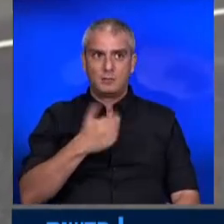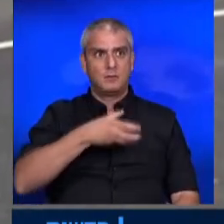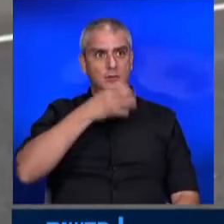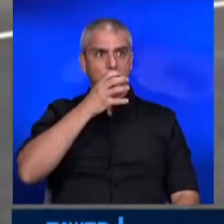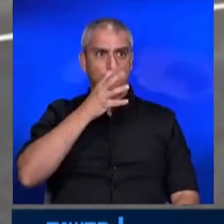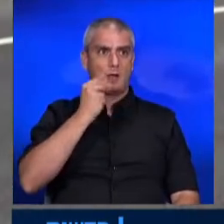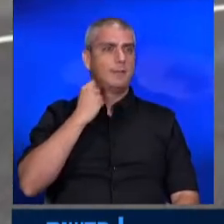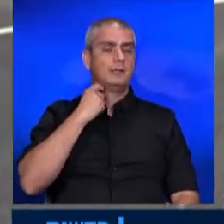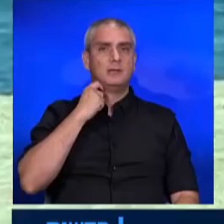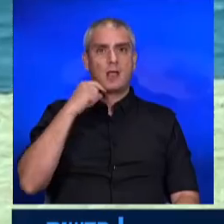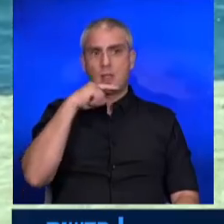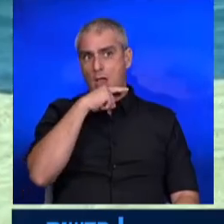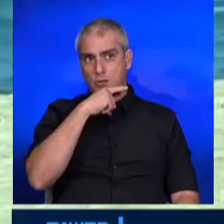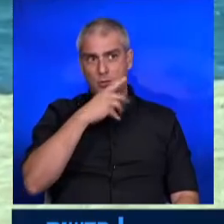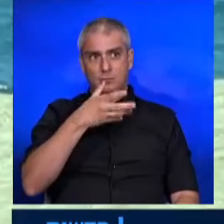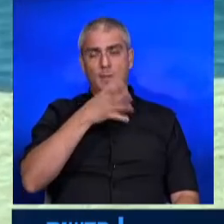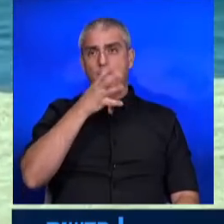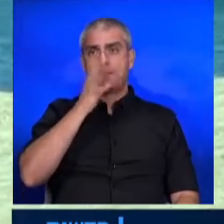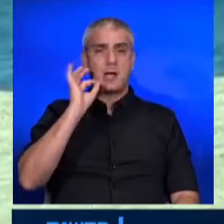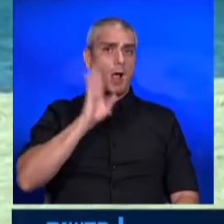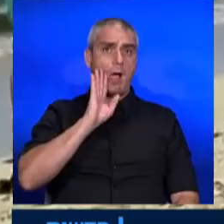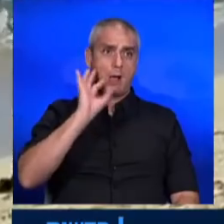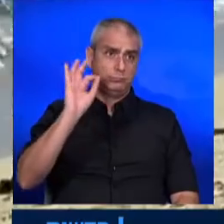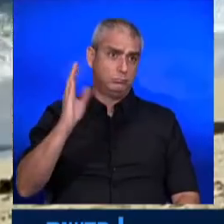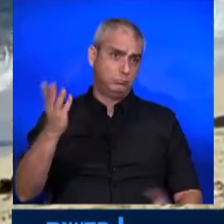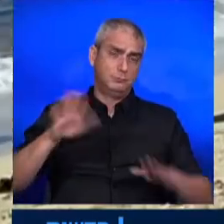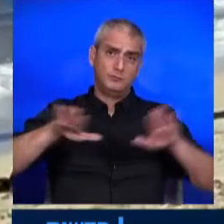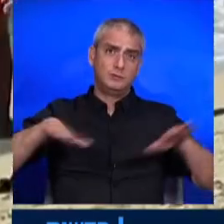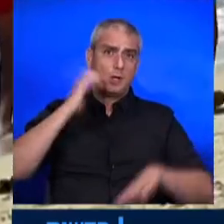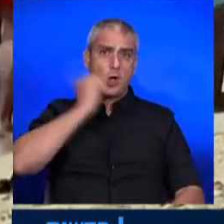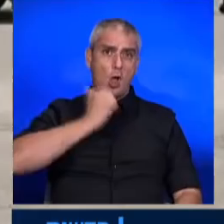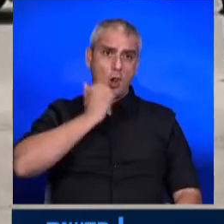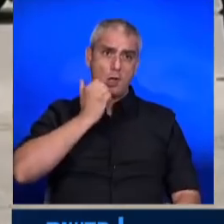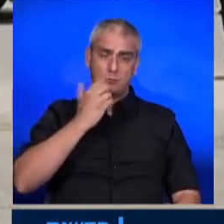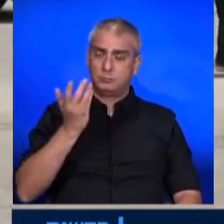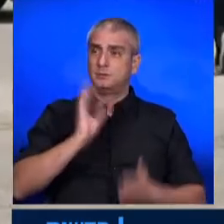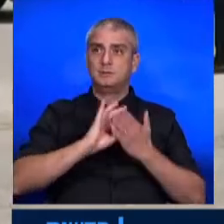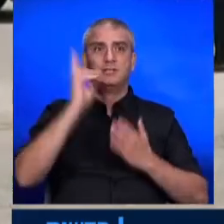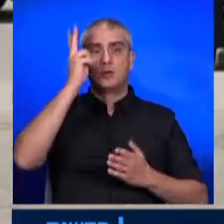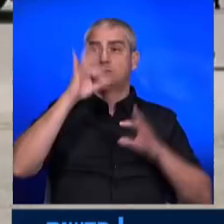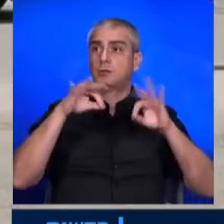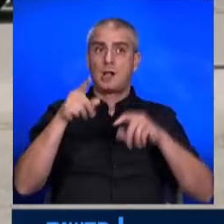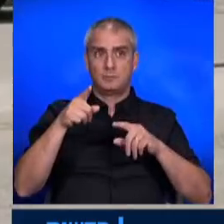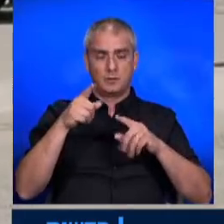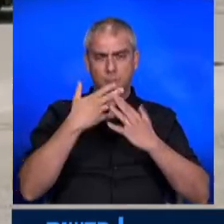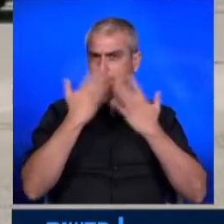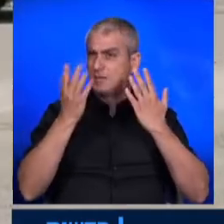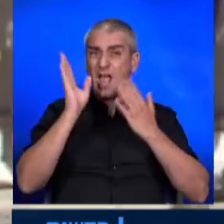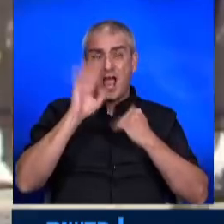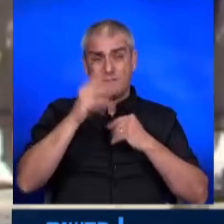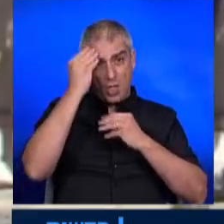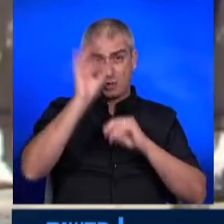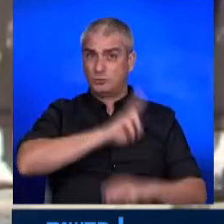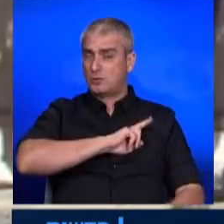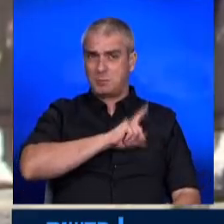wine, drinking plenty of Spanish beer and swimming every day. משרד החוץ הספרדי מבהיר שלמרות הודעת בריטניה, הם